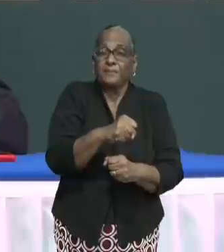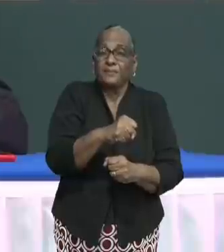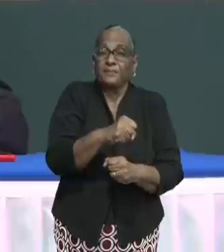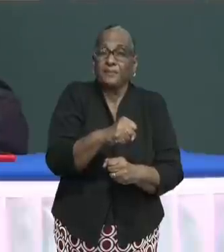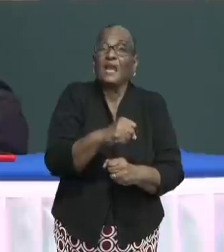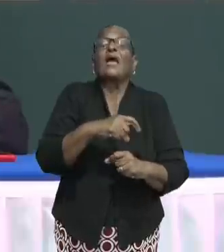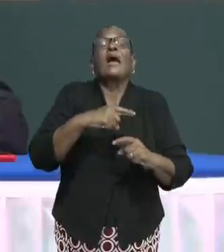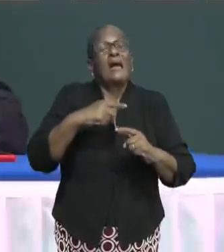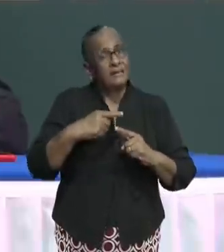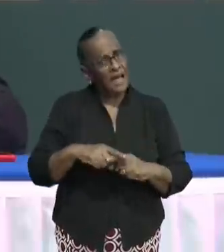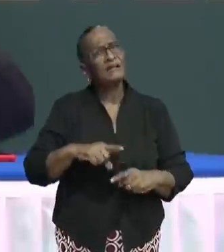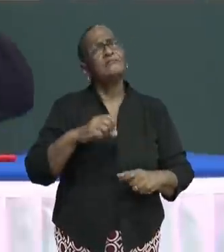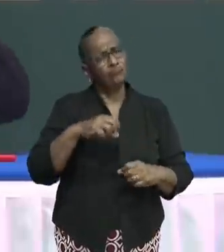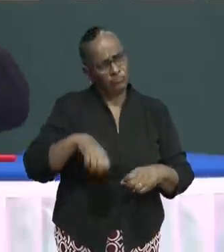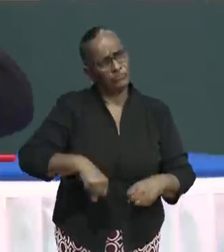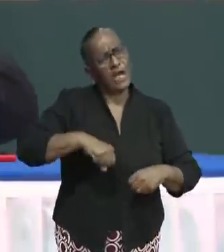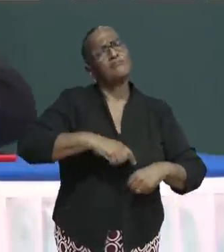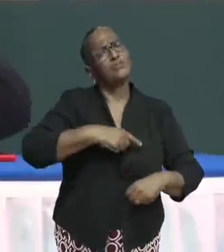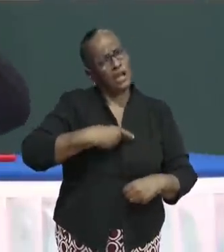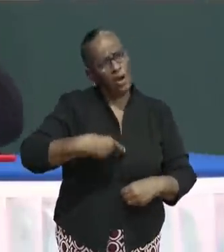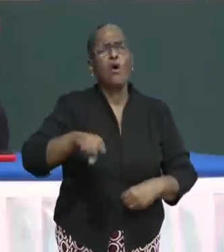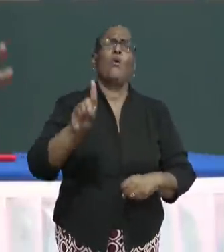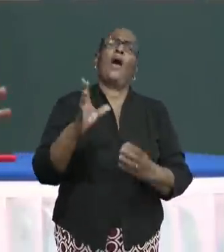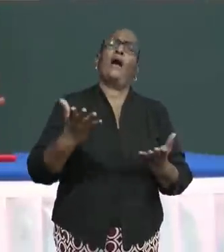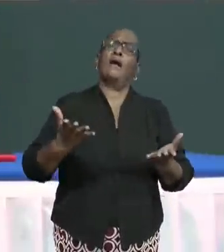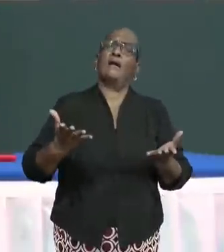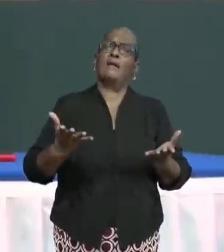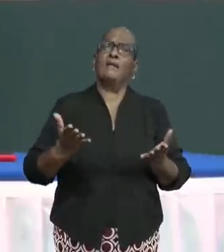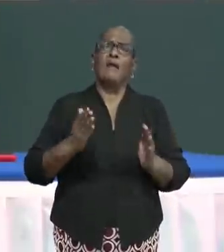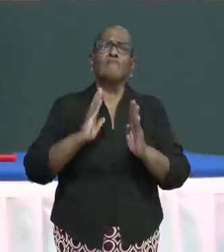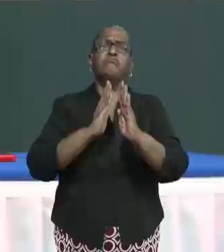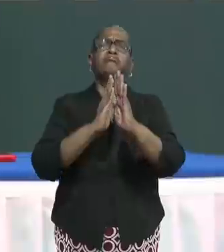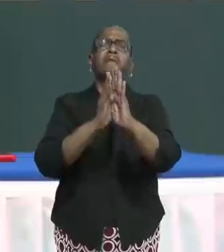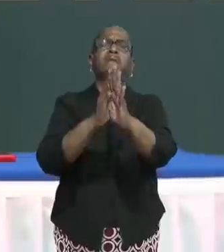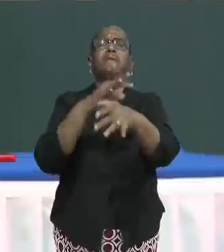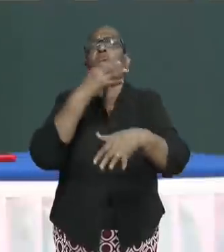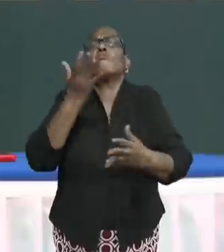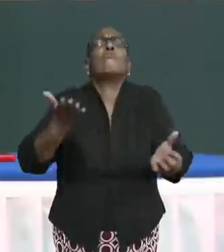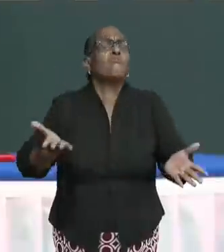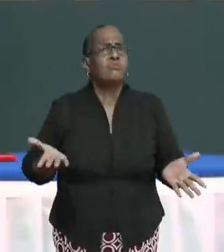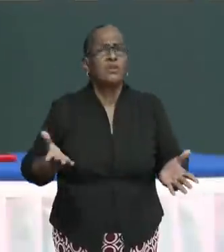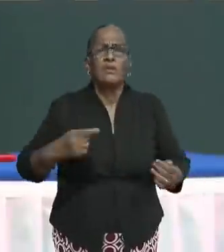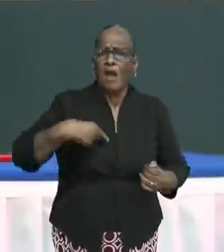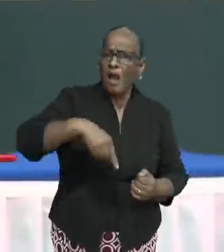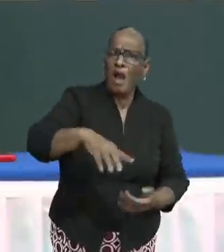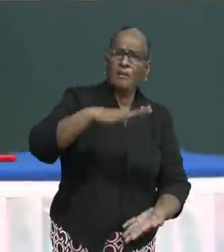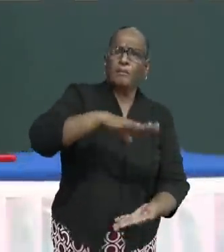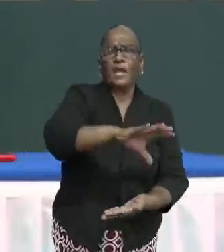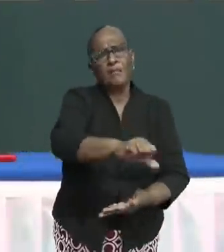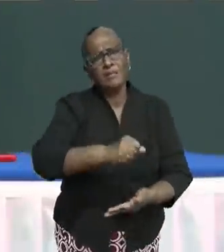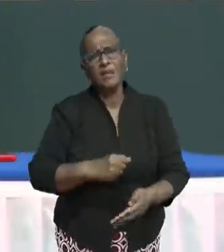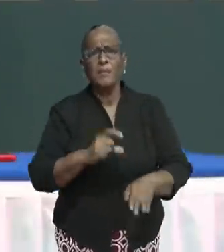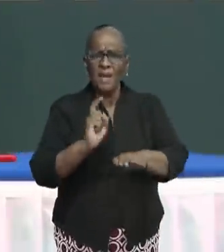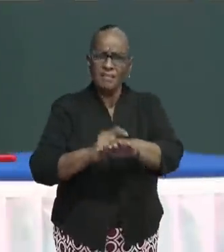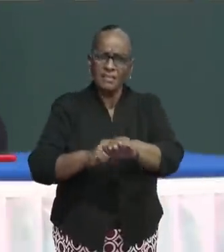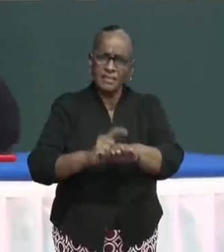ikan chari san igwee dan ikan ikan ikan en a kruip